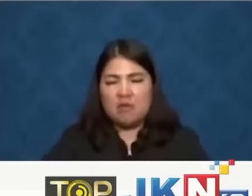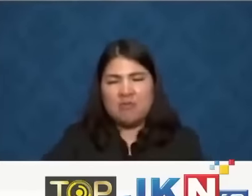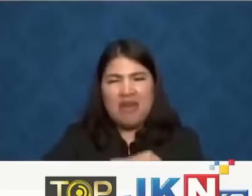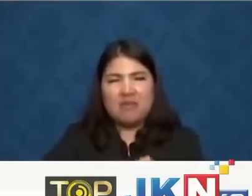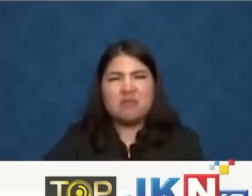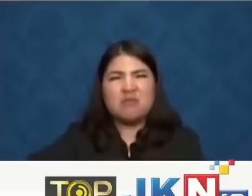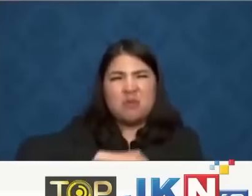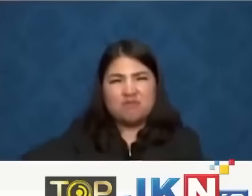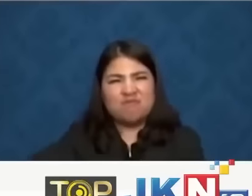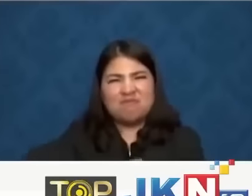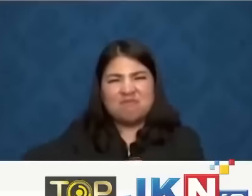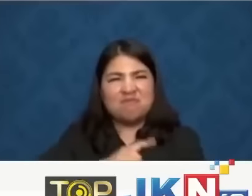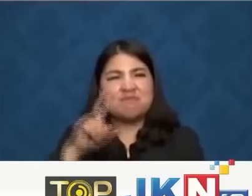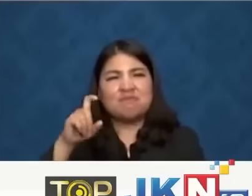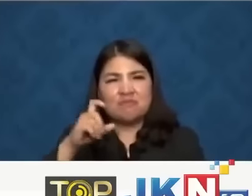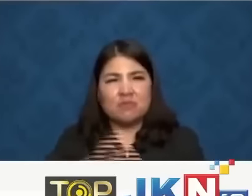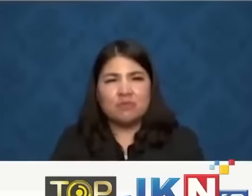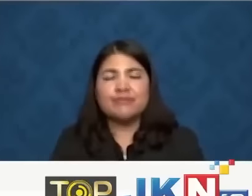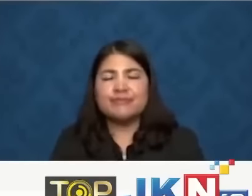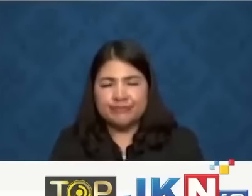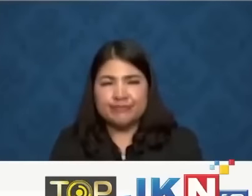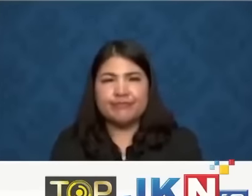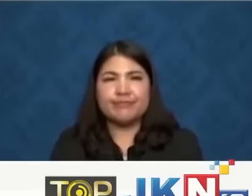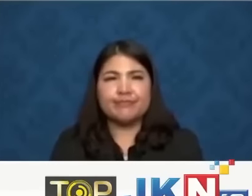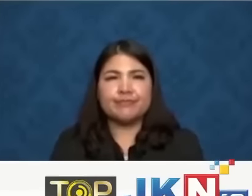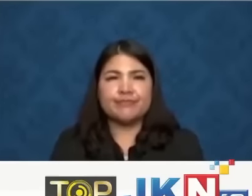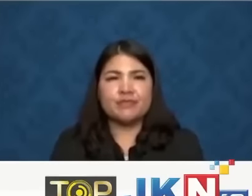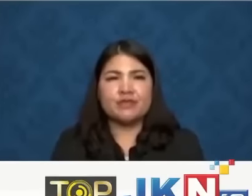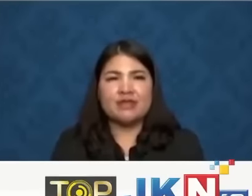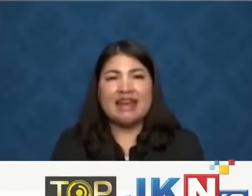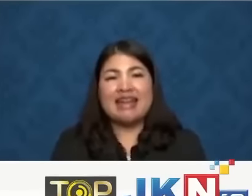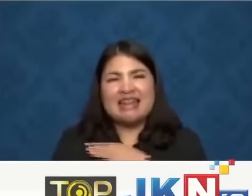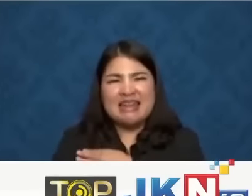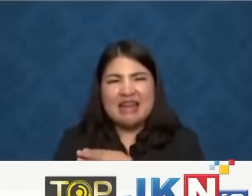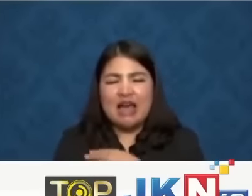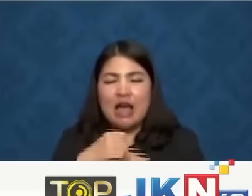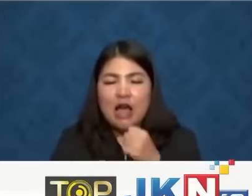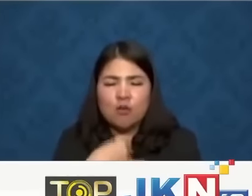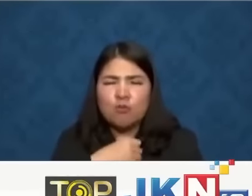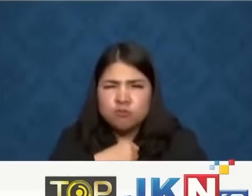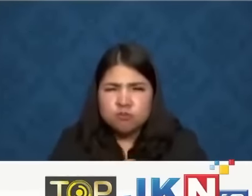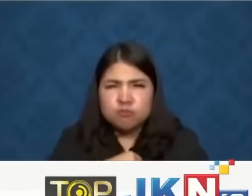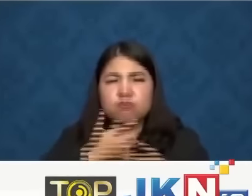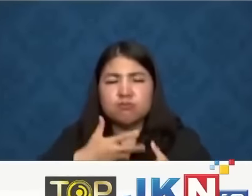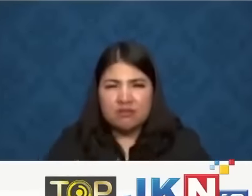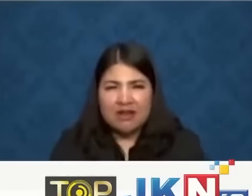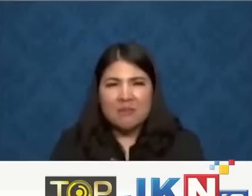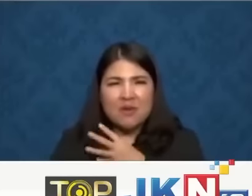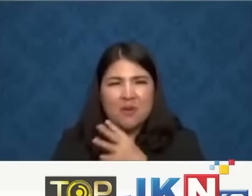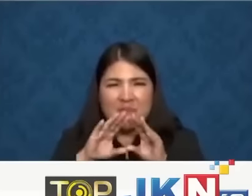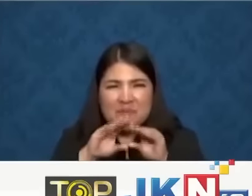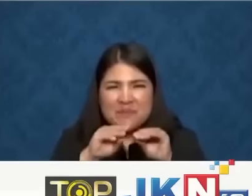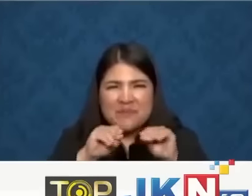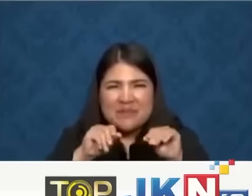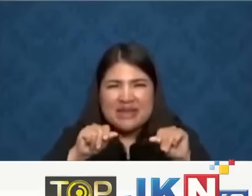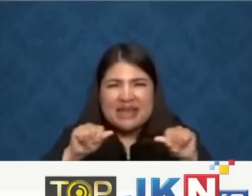ขอตั้งคำถามฮะตั้งคำถามมาทั้งหมดเนี่ยนะครับ6ข้อด้วยกันลองไปฟังคำถามทั้ง6ข้อที่หมอวาโยนั้นตั้ง